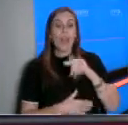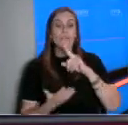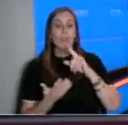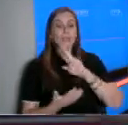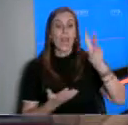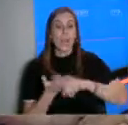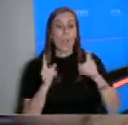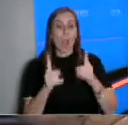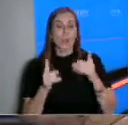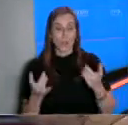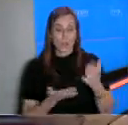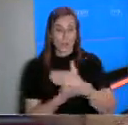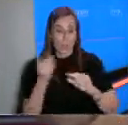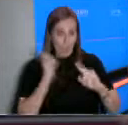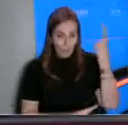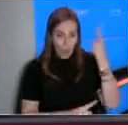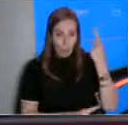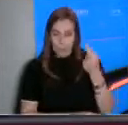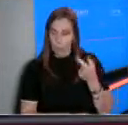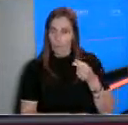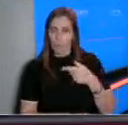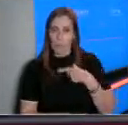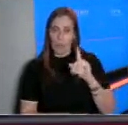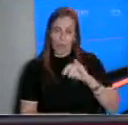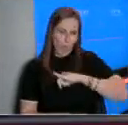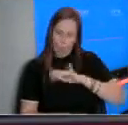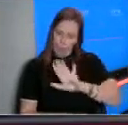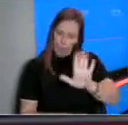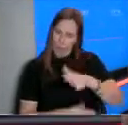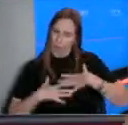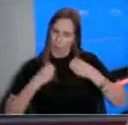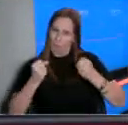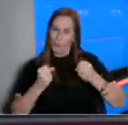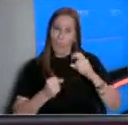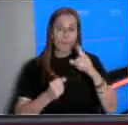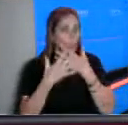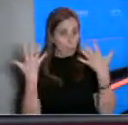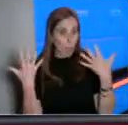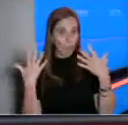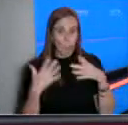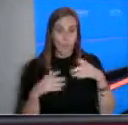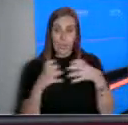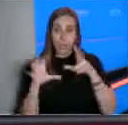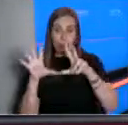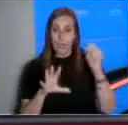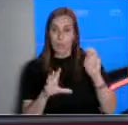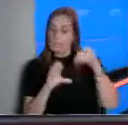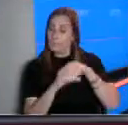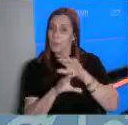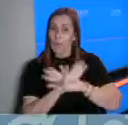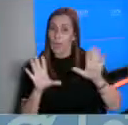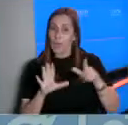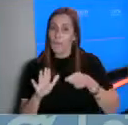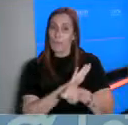שקלים של שכר, כן? עכשיו עוד פעם, אני לא צרה באף אחד ושיהיה להם לבריאות, אבל שיהיה ברור של היחידות האלה נכנסים אך